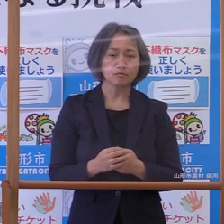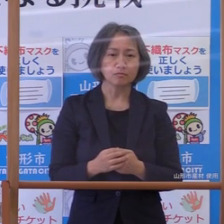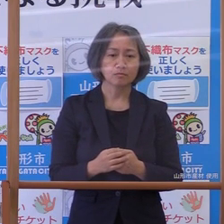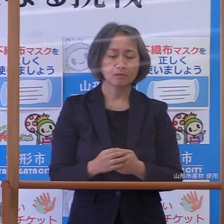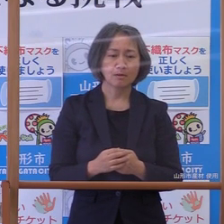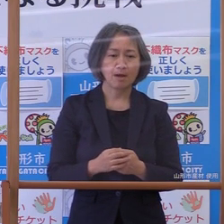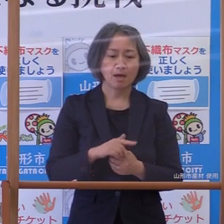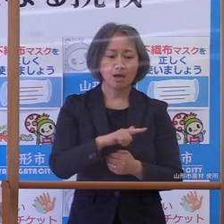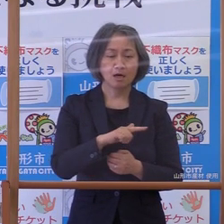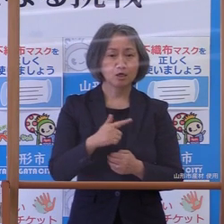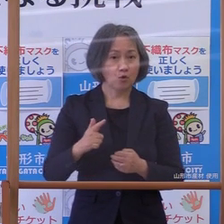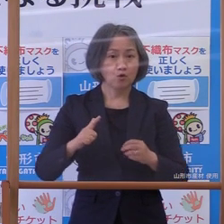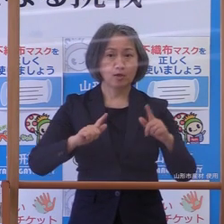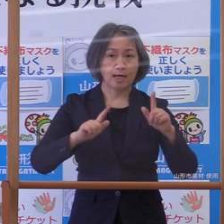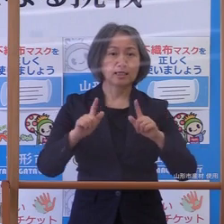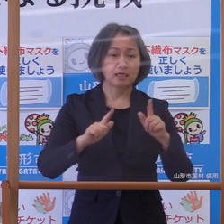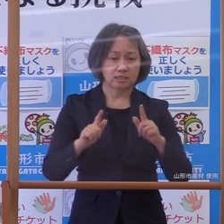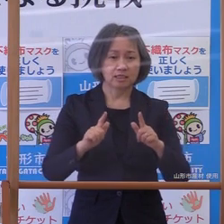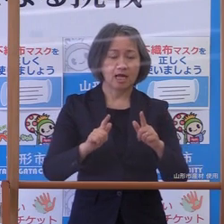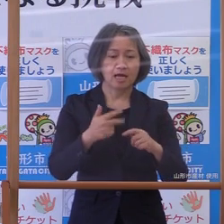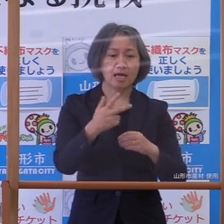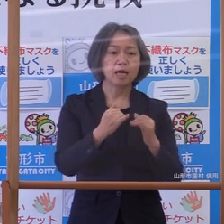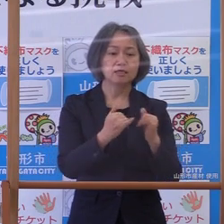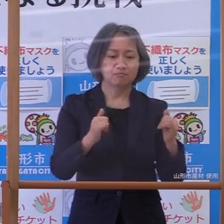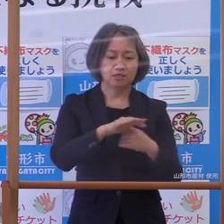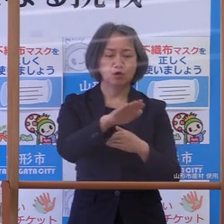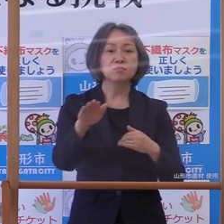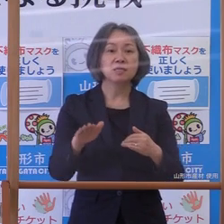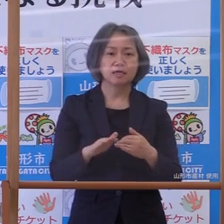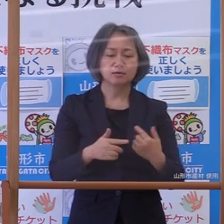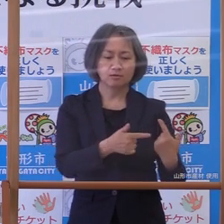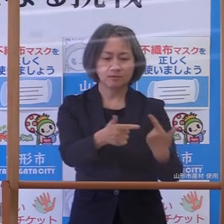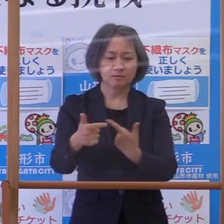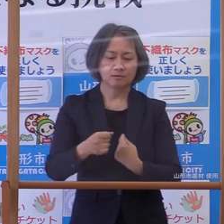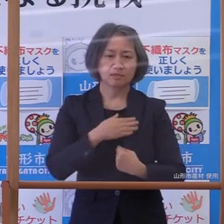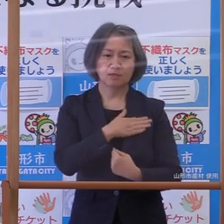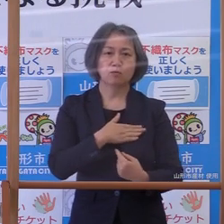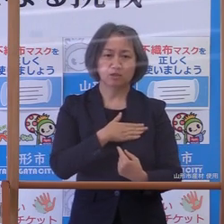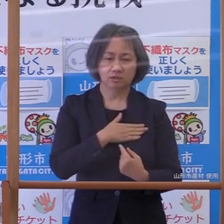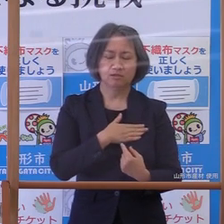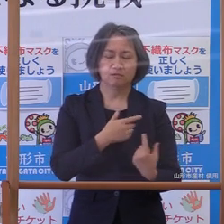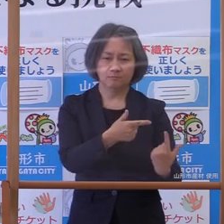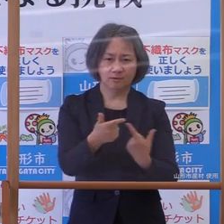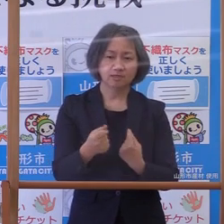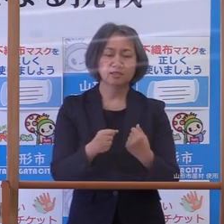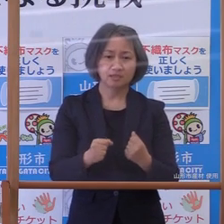いろんな形で市民の皆さんと共有してですね、応援をしたいというふうに思います。